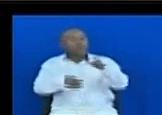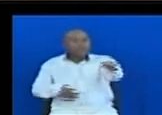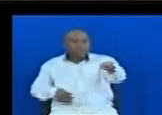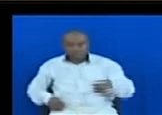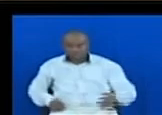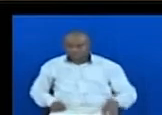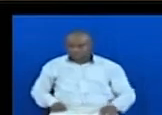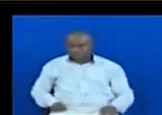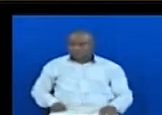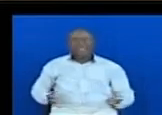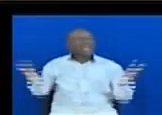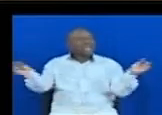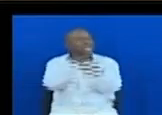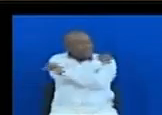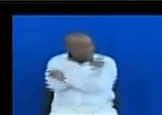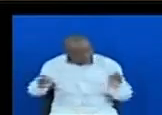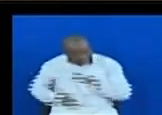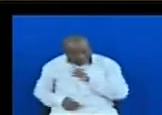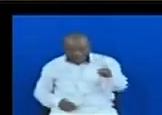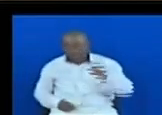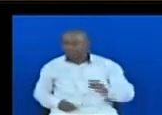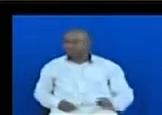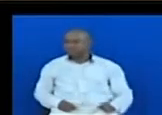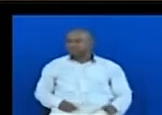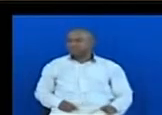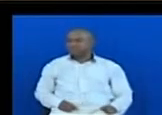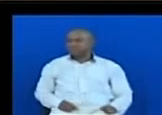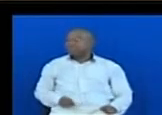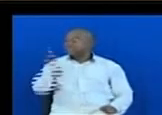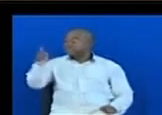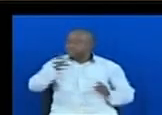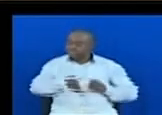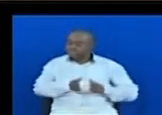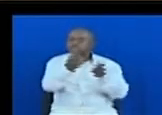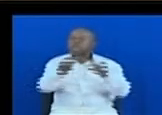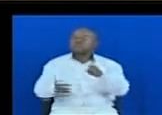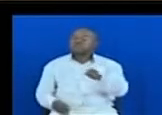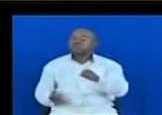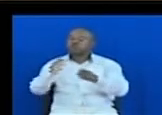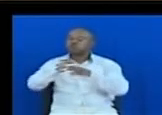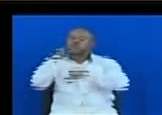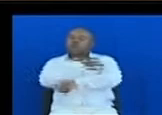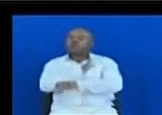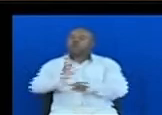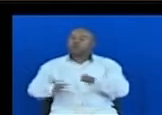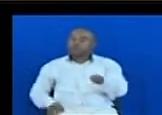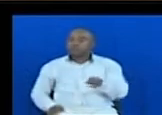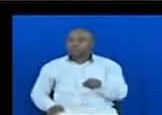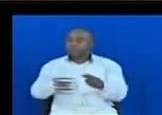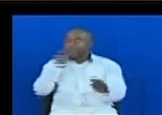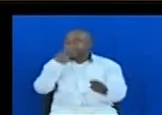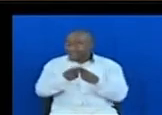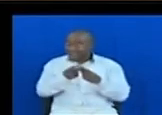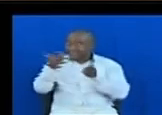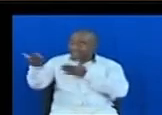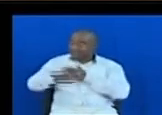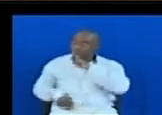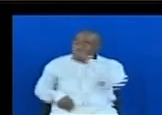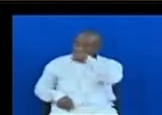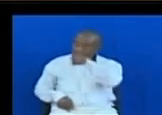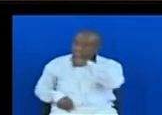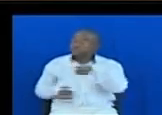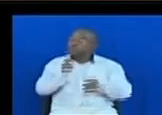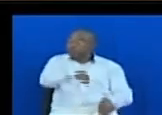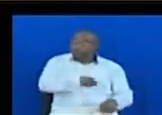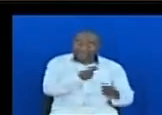wa Dodoma. Haiwezekani. Na Mheshimiwa Spika, njia ni nyepesi tu, tusitumie nguvu. Yule daktari aliyempokea pale Ntuka